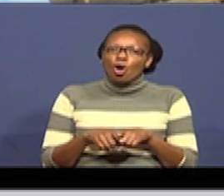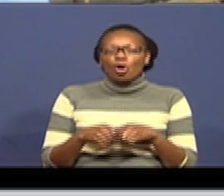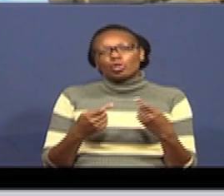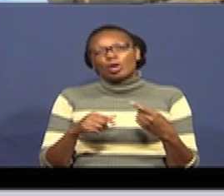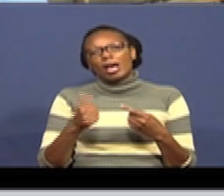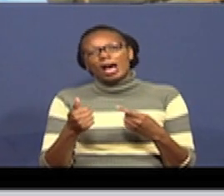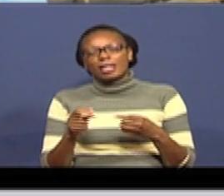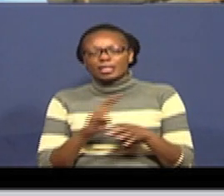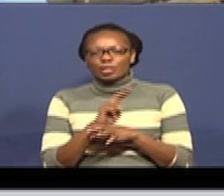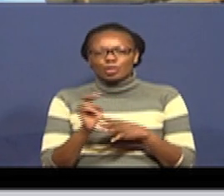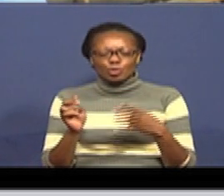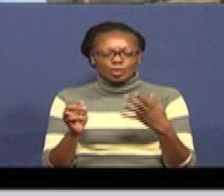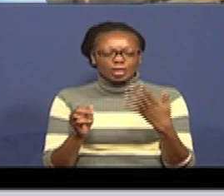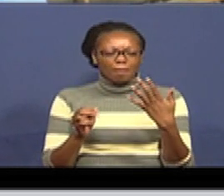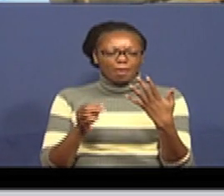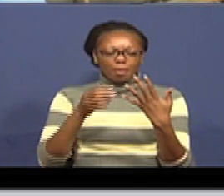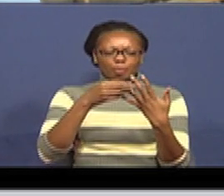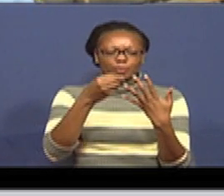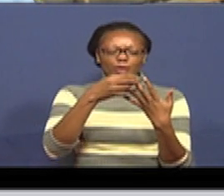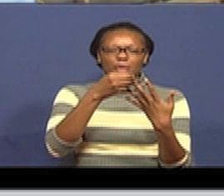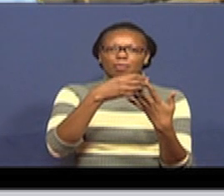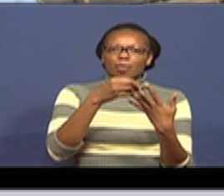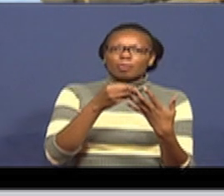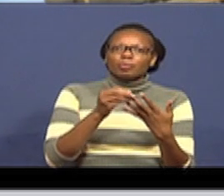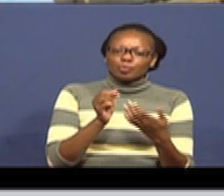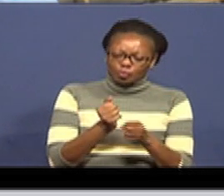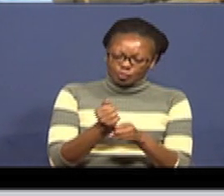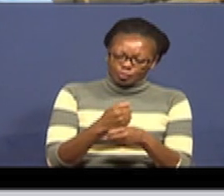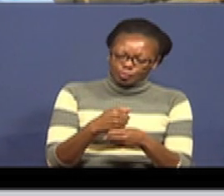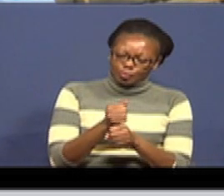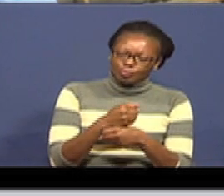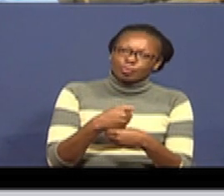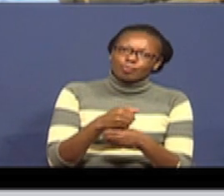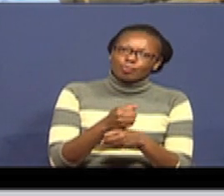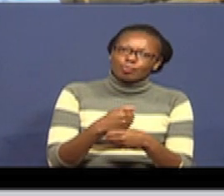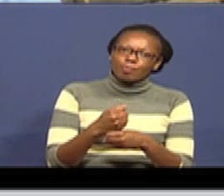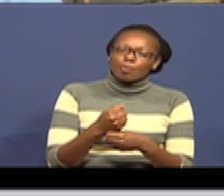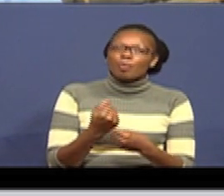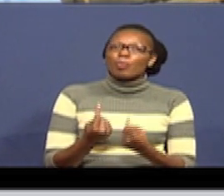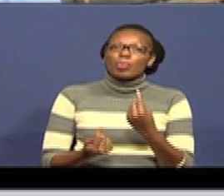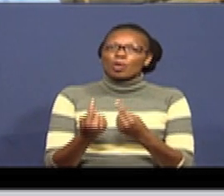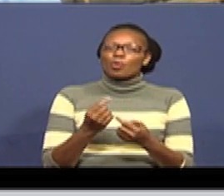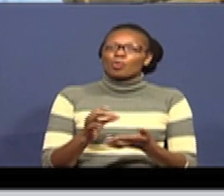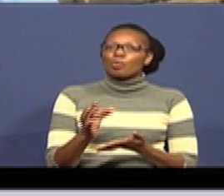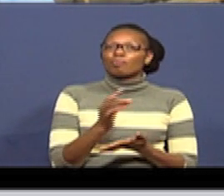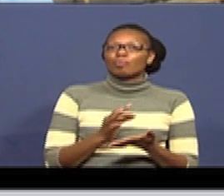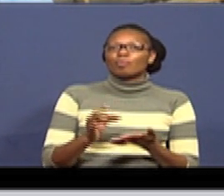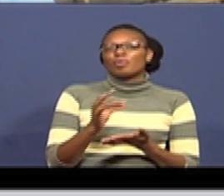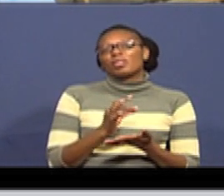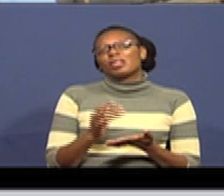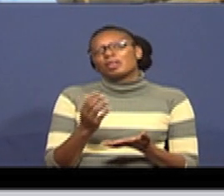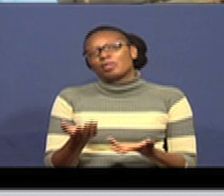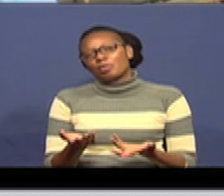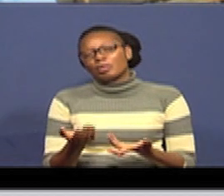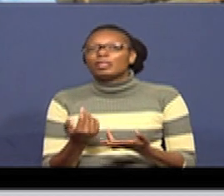madini mengine pia ni muhimu ambayo ni muhimu kwa mwili, na pia majani yake hutengeneza, kuna wale ambao wanatengeneza nayo majani chai. Wale ambao